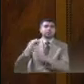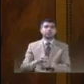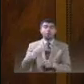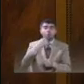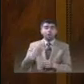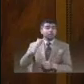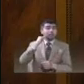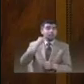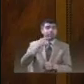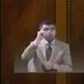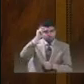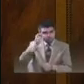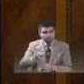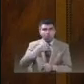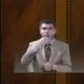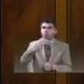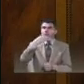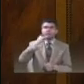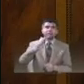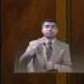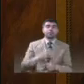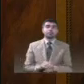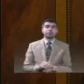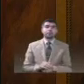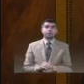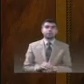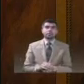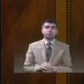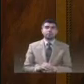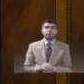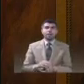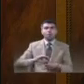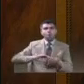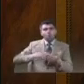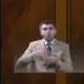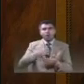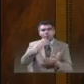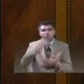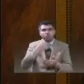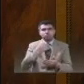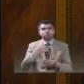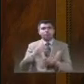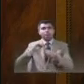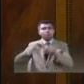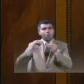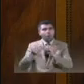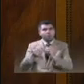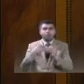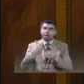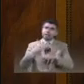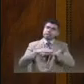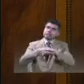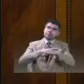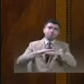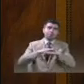الأشياء، لا سبيل للتراجع عن هذه الأشياء. ولكن إذا كان هنالك عجز، واسمحوا لي أن أشرح